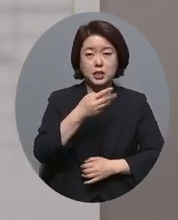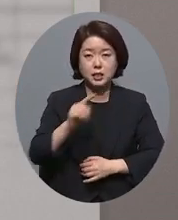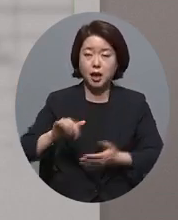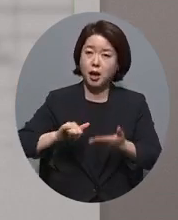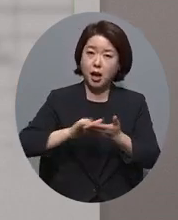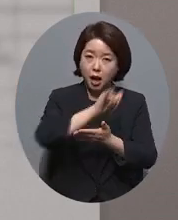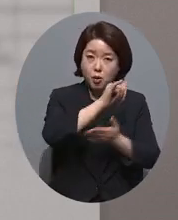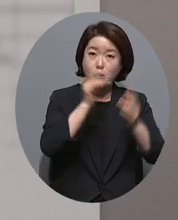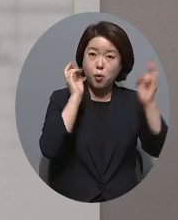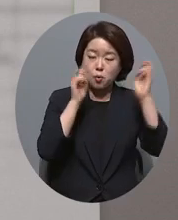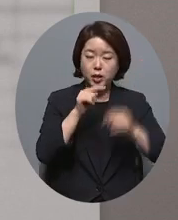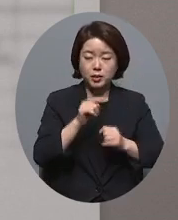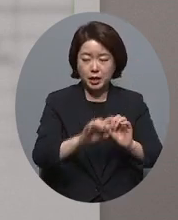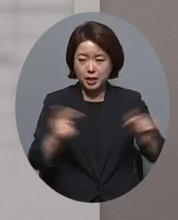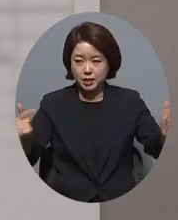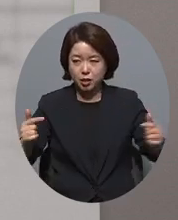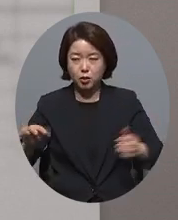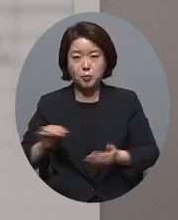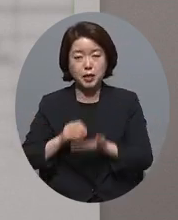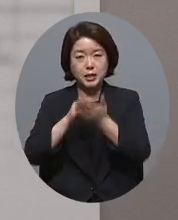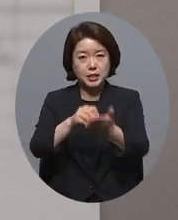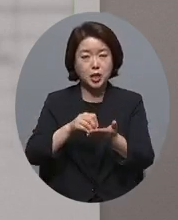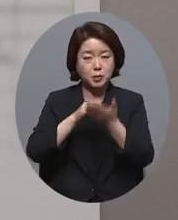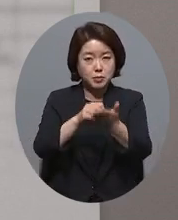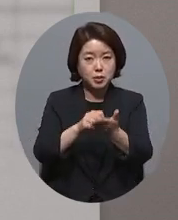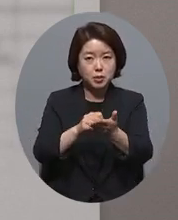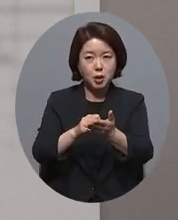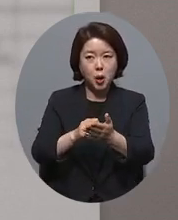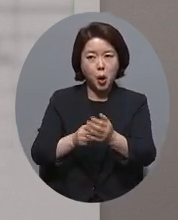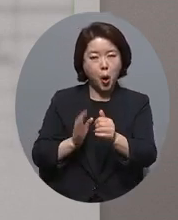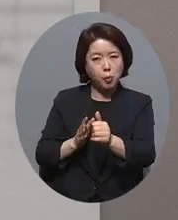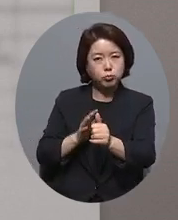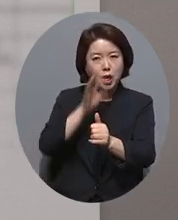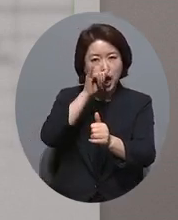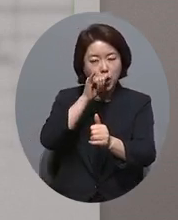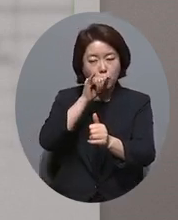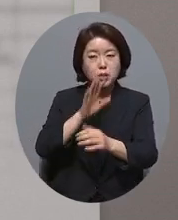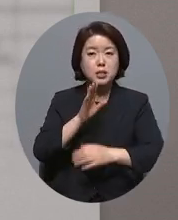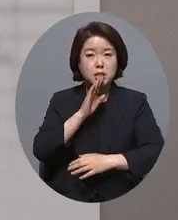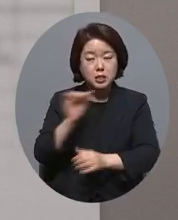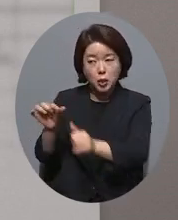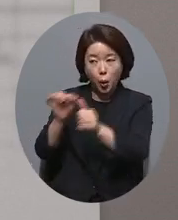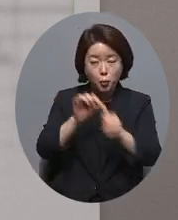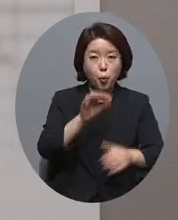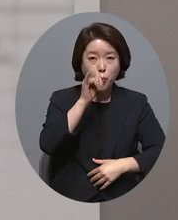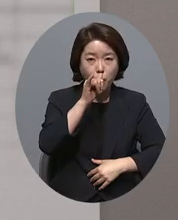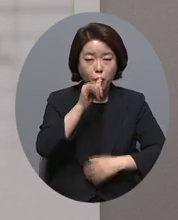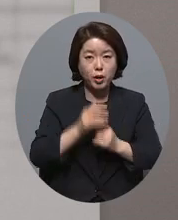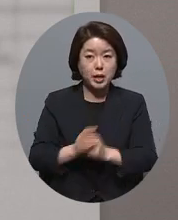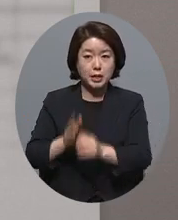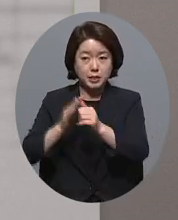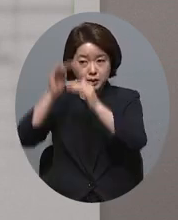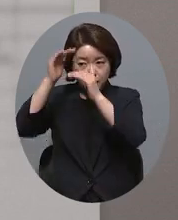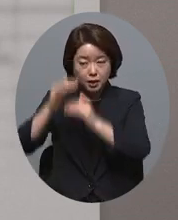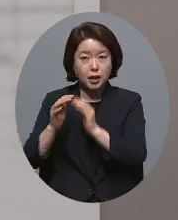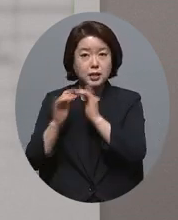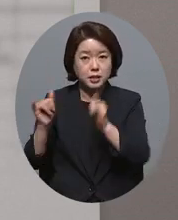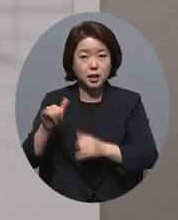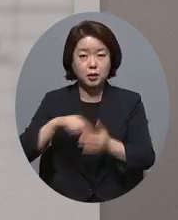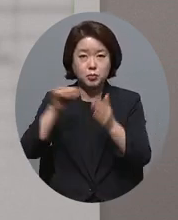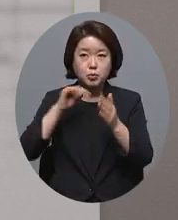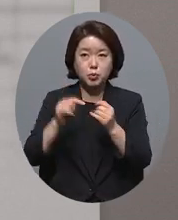여러가지 취업을 청탁하고 실제로 채용이 이루어졌다 그리고 청탁한 사람들